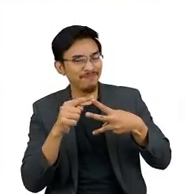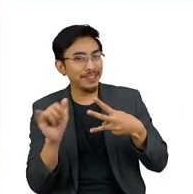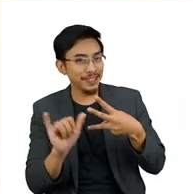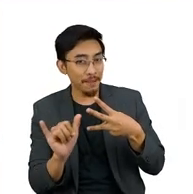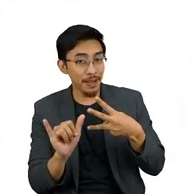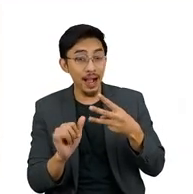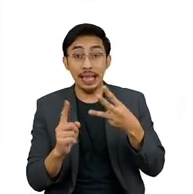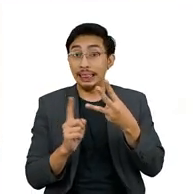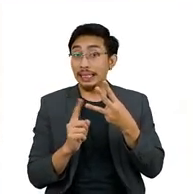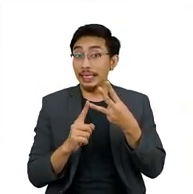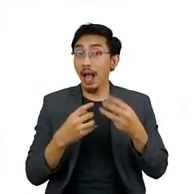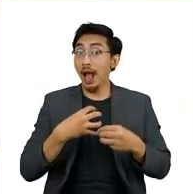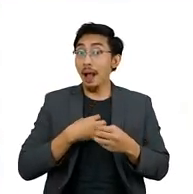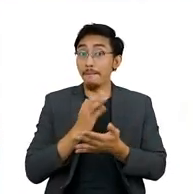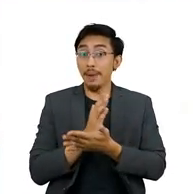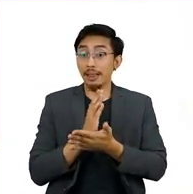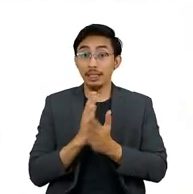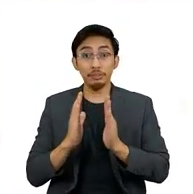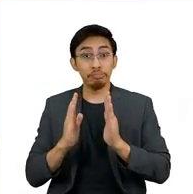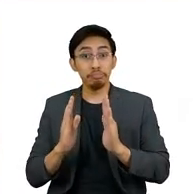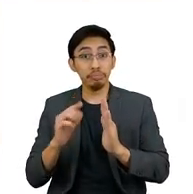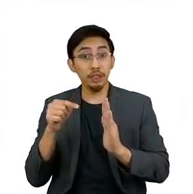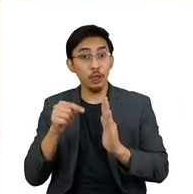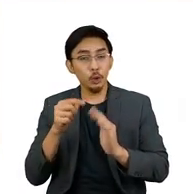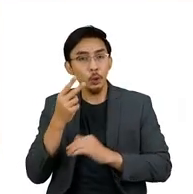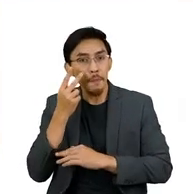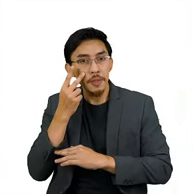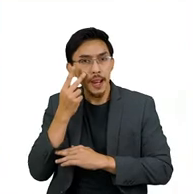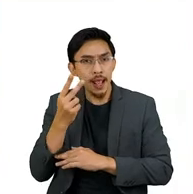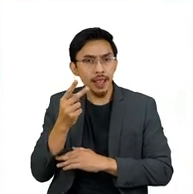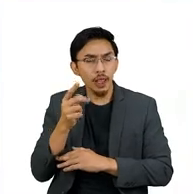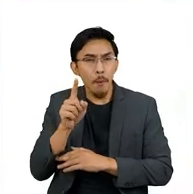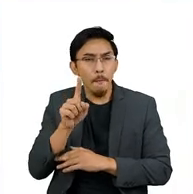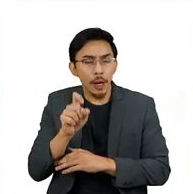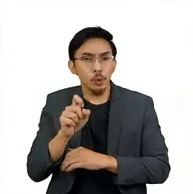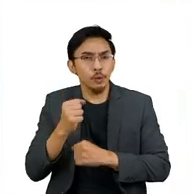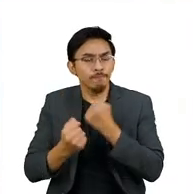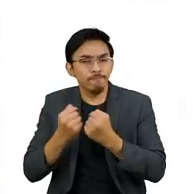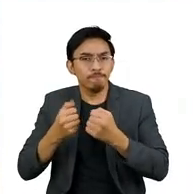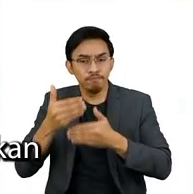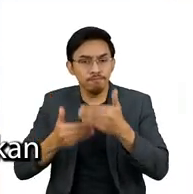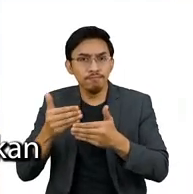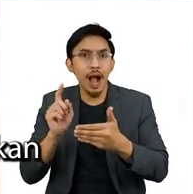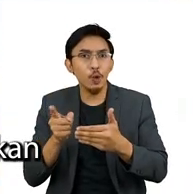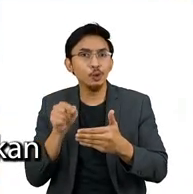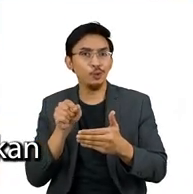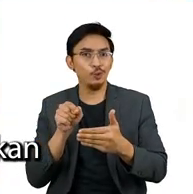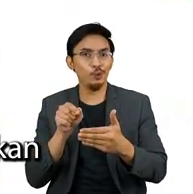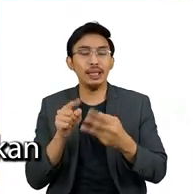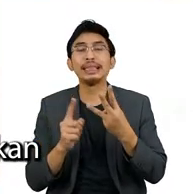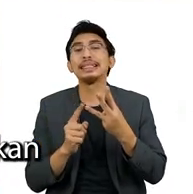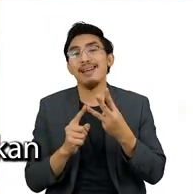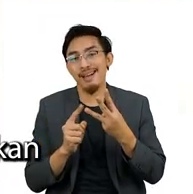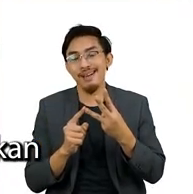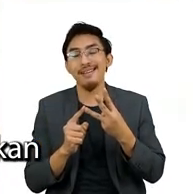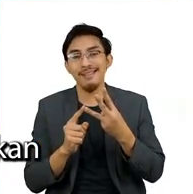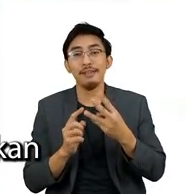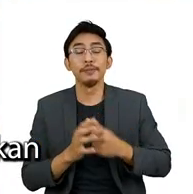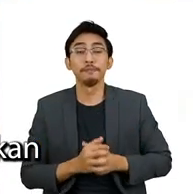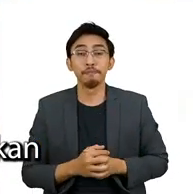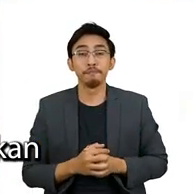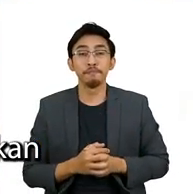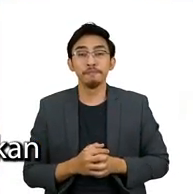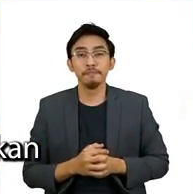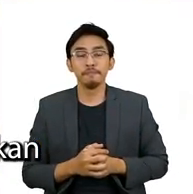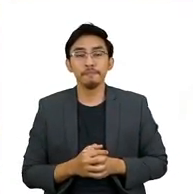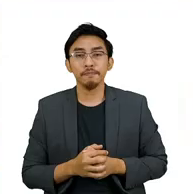harus memenuhi unsur perlu untuk dilakukan atau necessity, alias pembatasan hak digital harus benar-benar diperlukan untuk mencapai